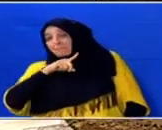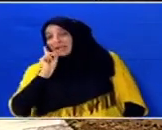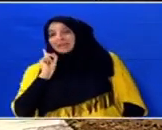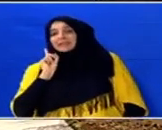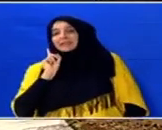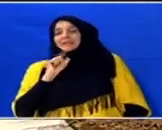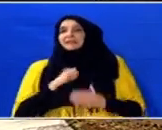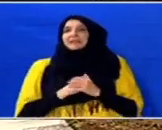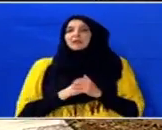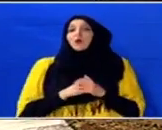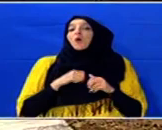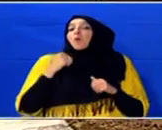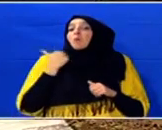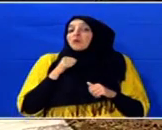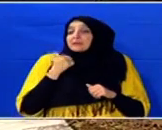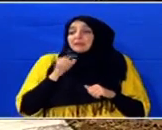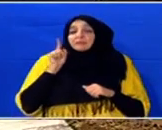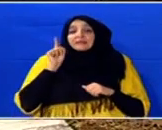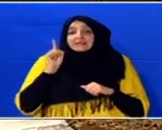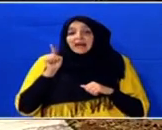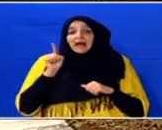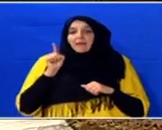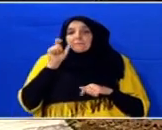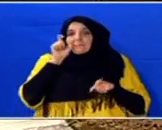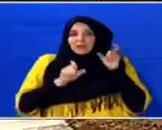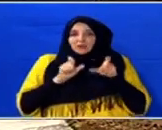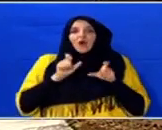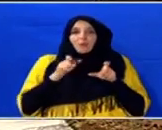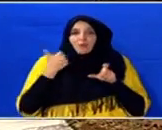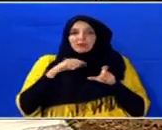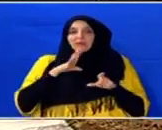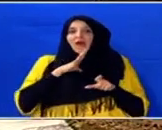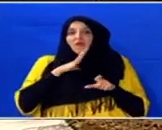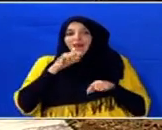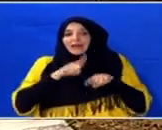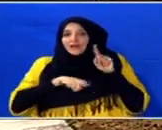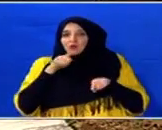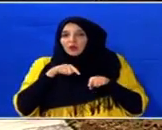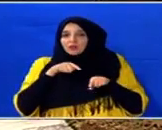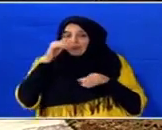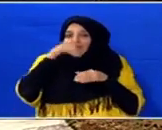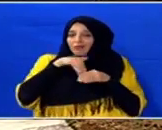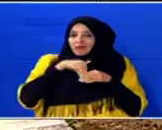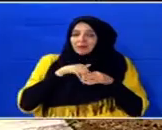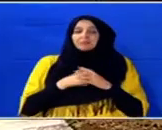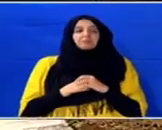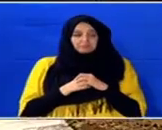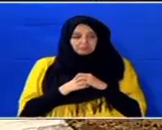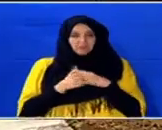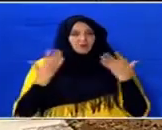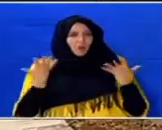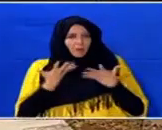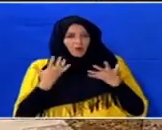الذمم قابلة للانشغال. المراد بذلك أن هذه